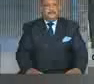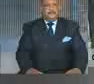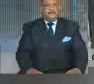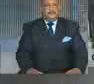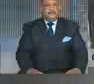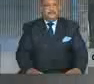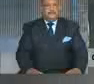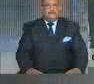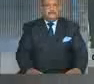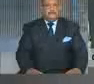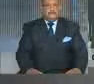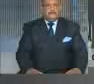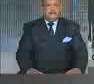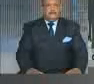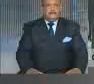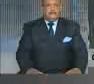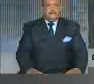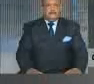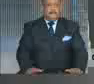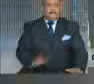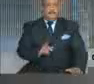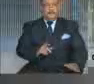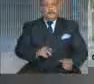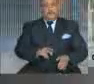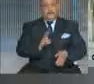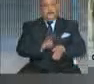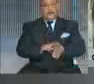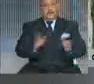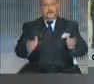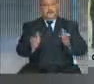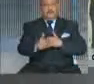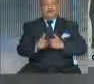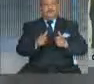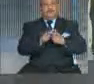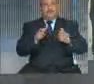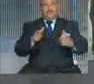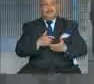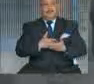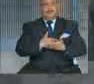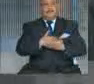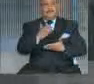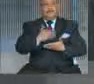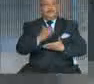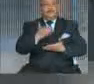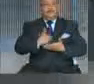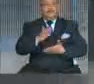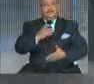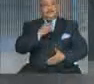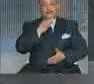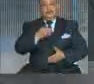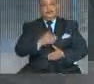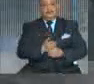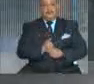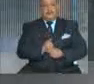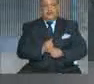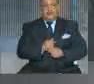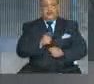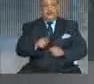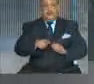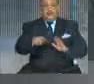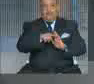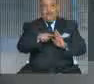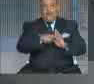سعة إنتاجها 4000 متر مكعب في اليوم بكلفة 5.9 مليون دينار، زوز خزانات